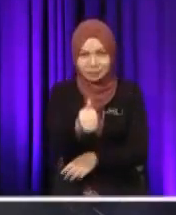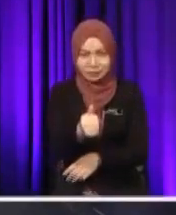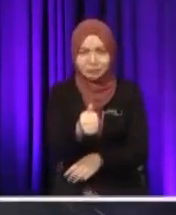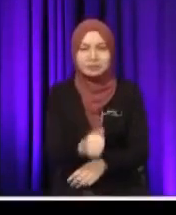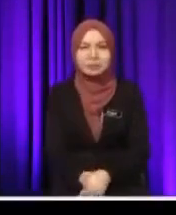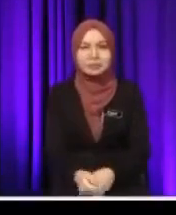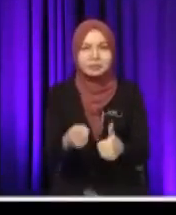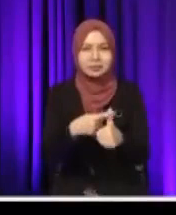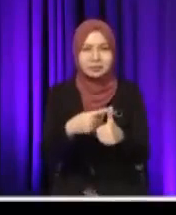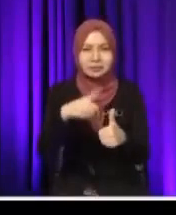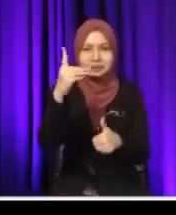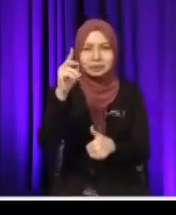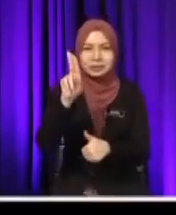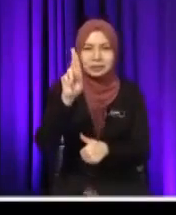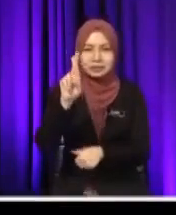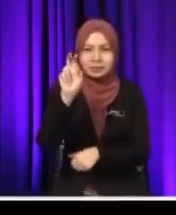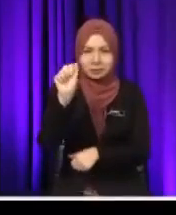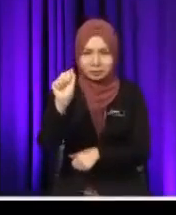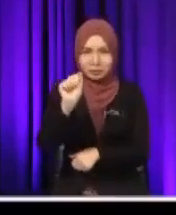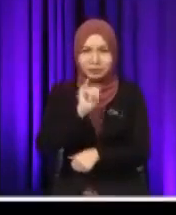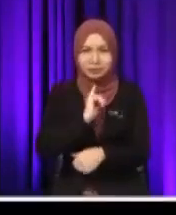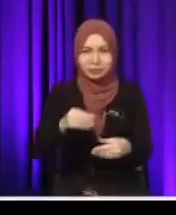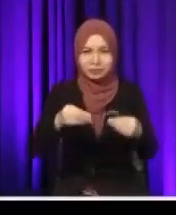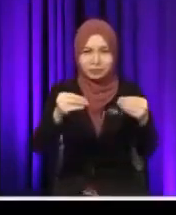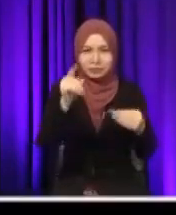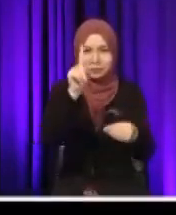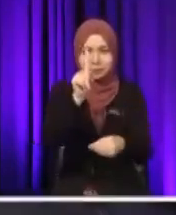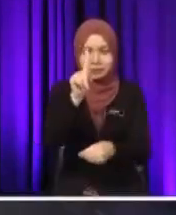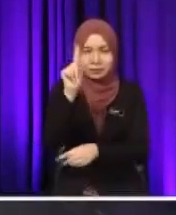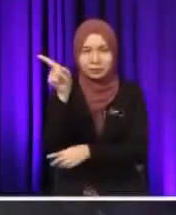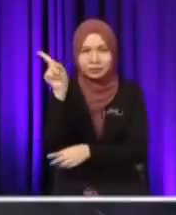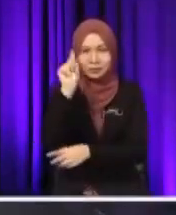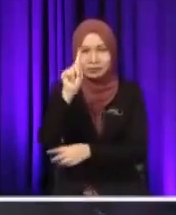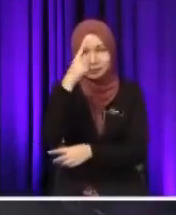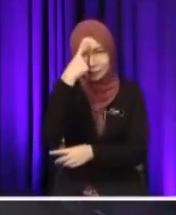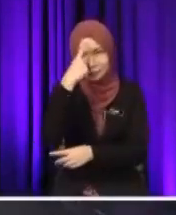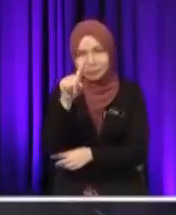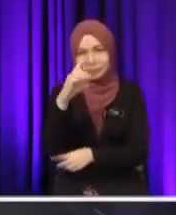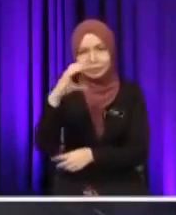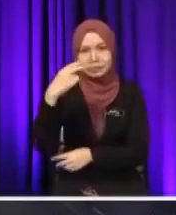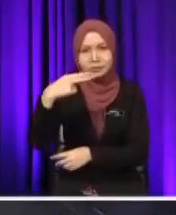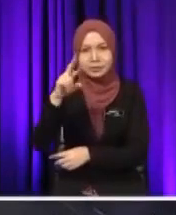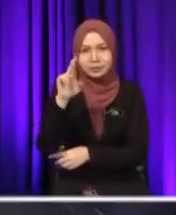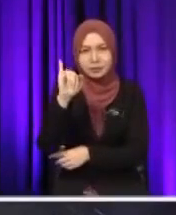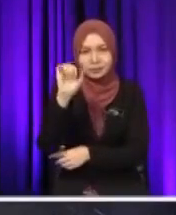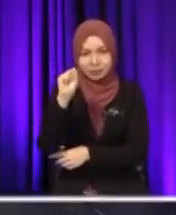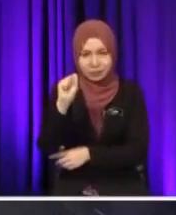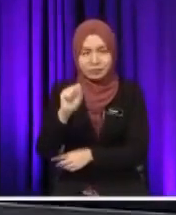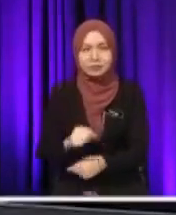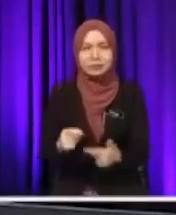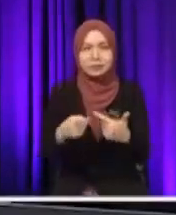Jawapan pertama tadi Dura. Dura. Okey. Cikgu bagi satu bintang untuk Chris. Wah, okay. Then Tenera?